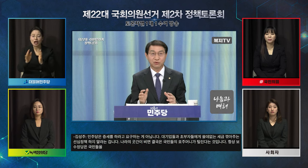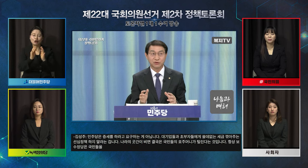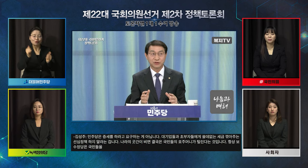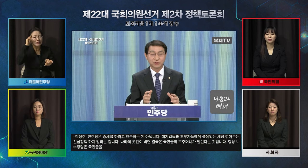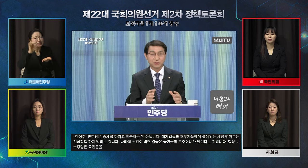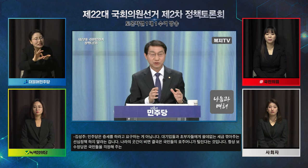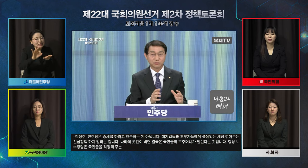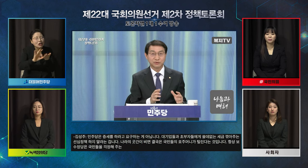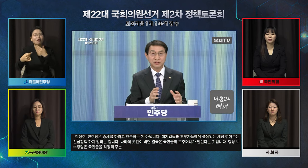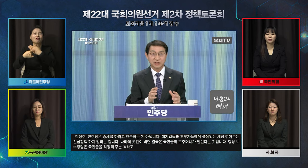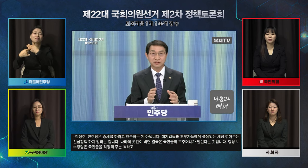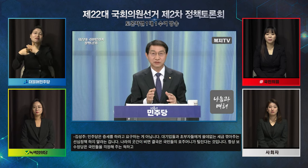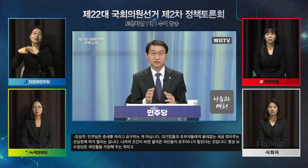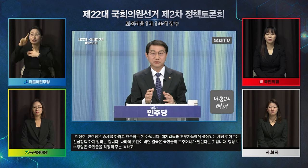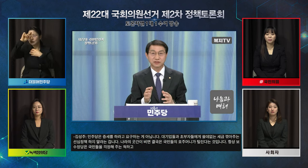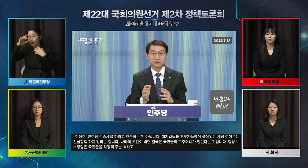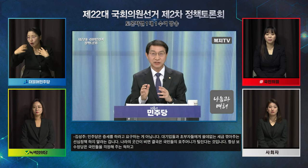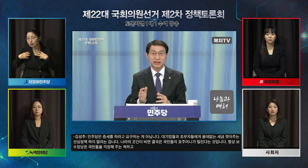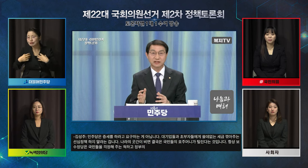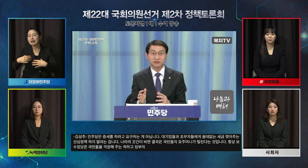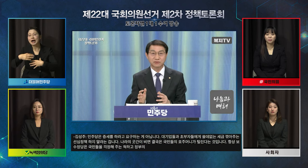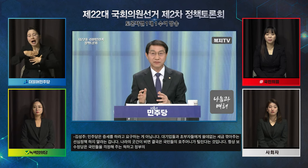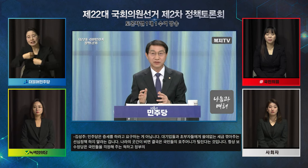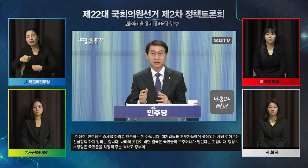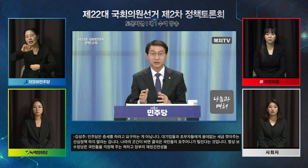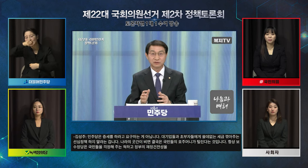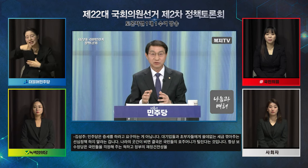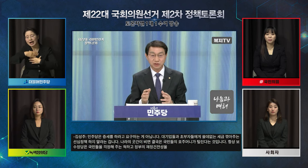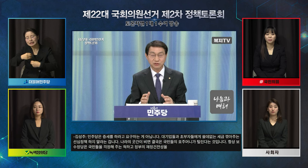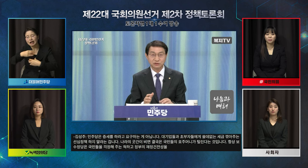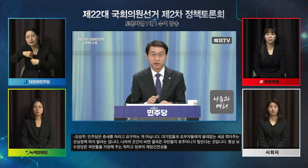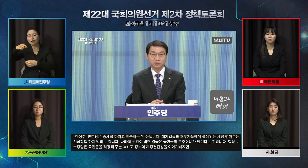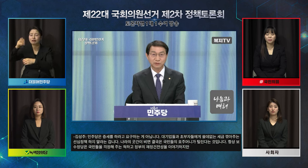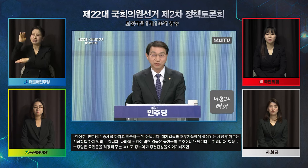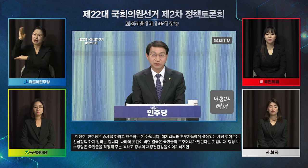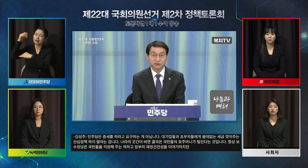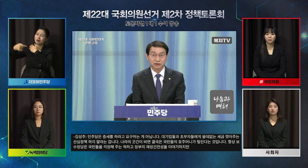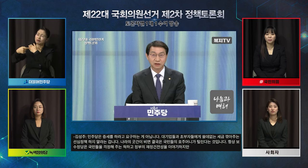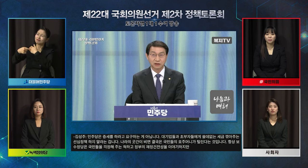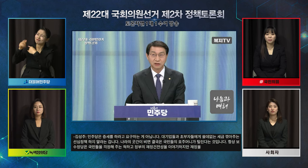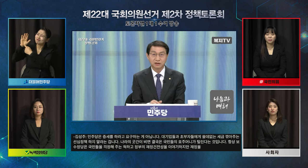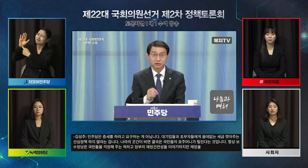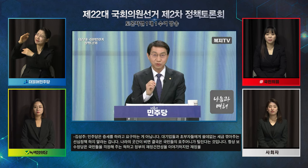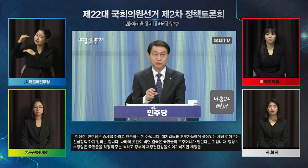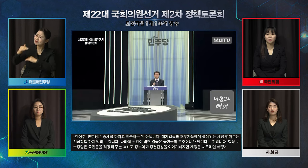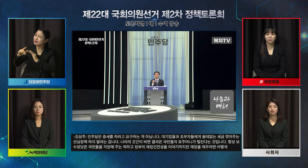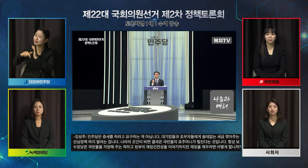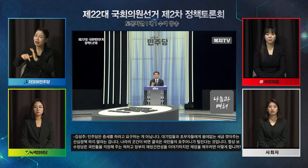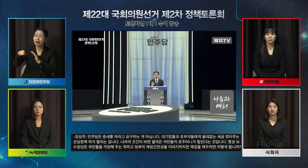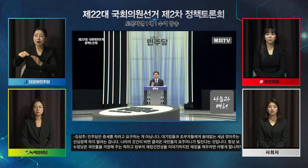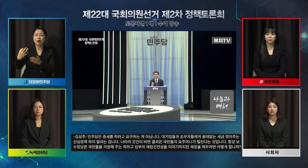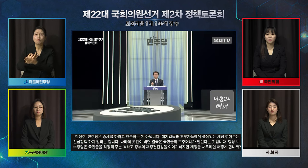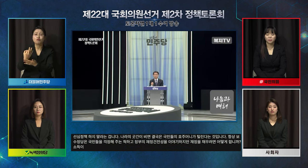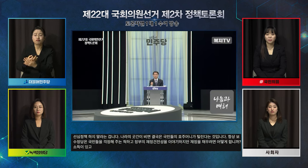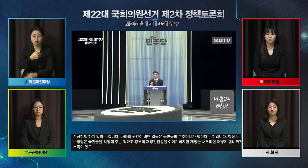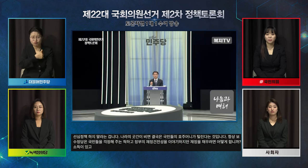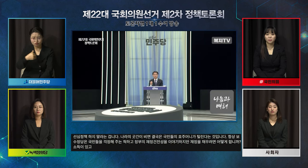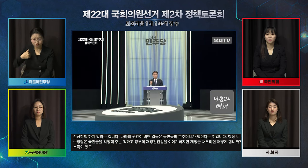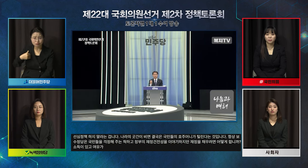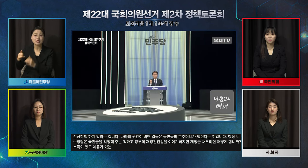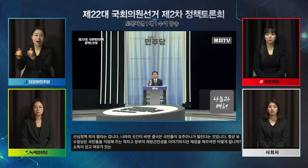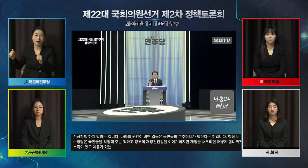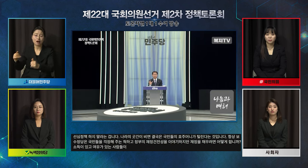척하고 정부의 재정 건전성은 이 얘기하지만 재정을 채우려면 어떡합니까? 소득이 있고 여유가 있는